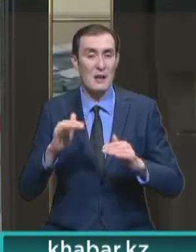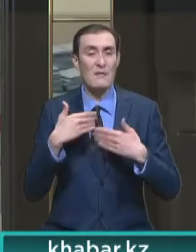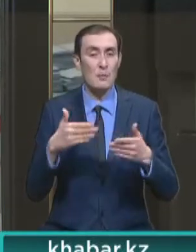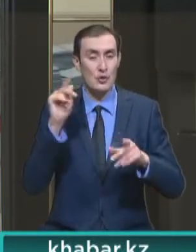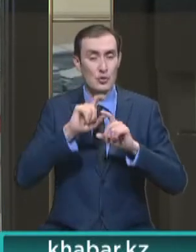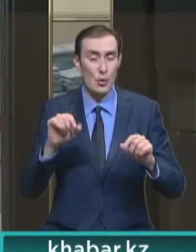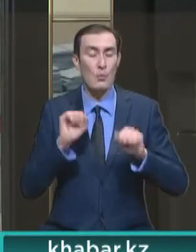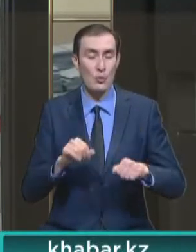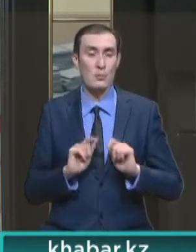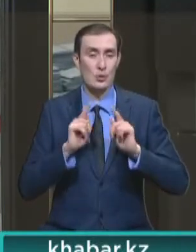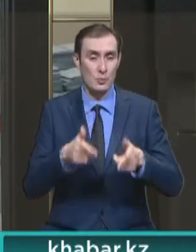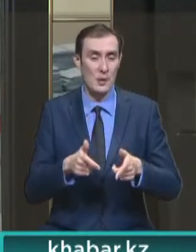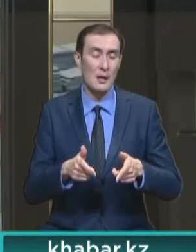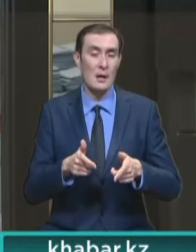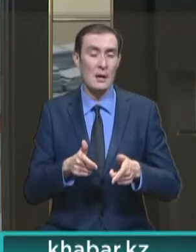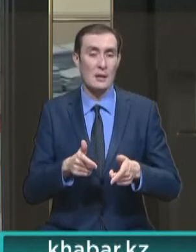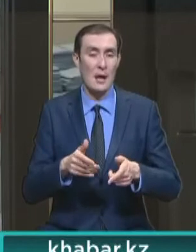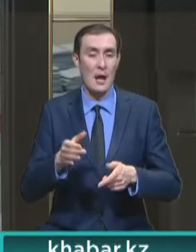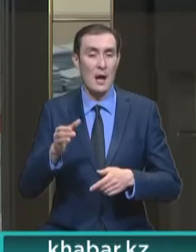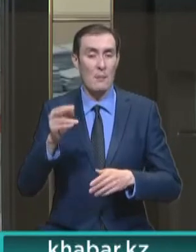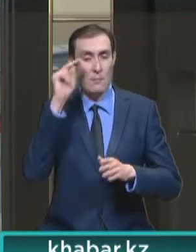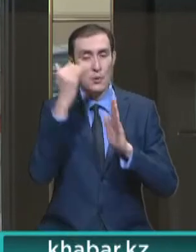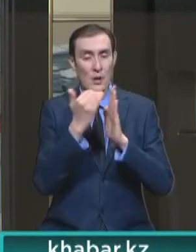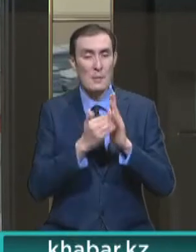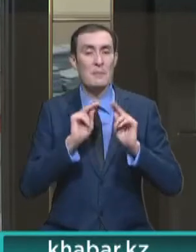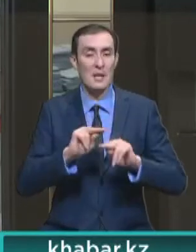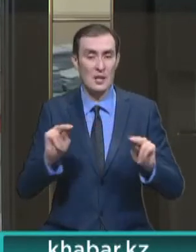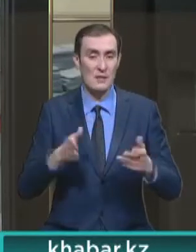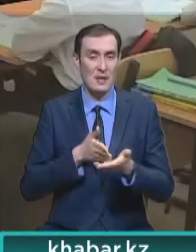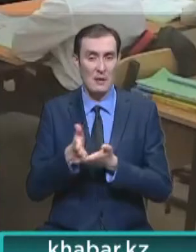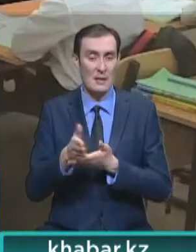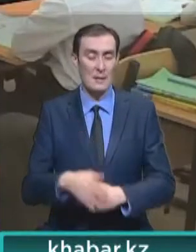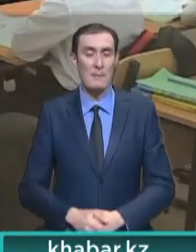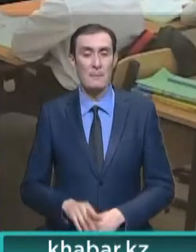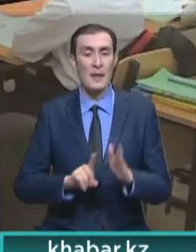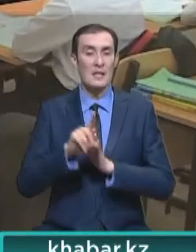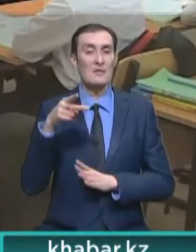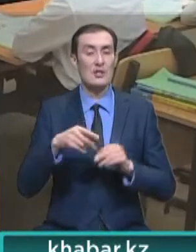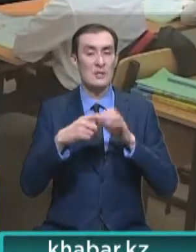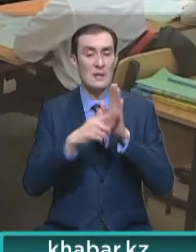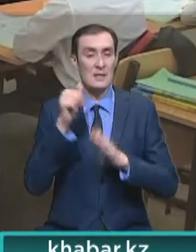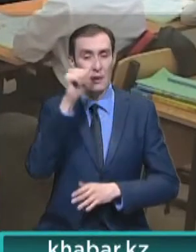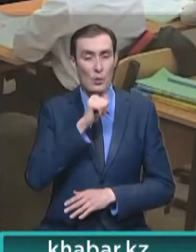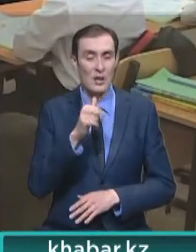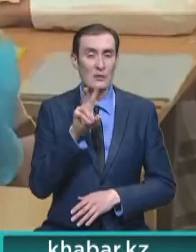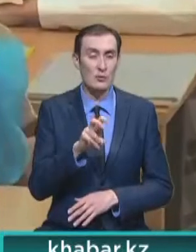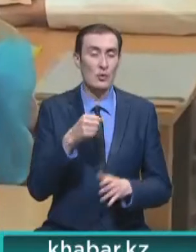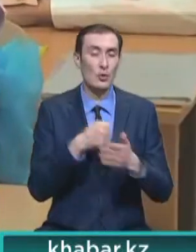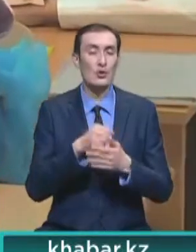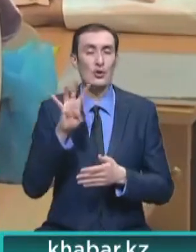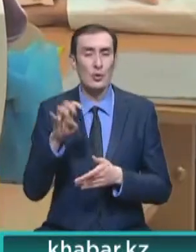поступает на образовать на программы педагогического направлении с 2017 года с 200 до